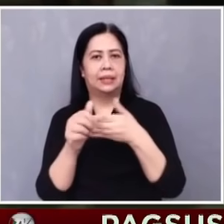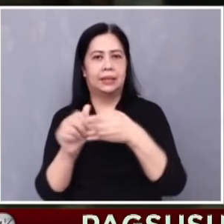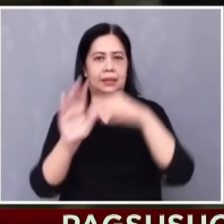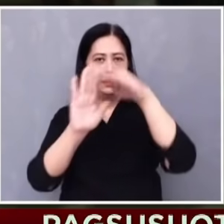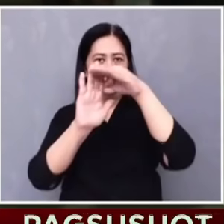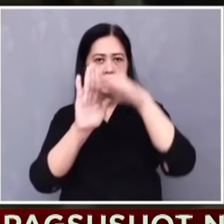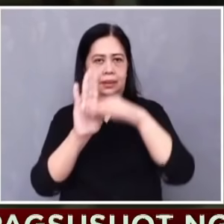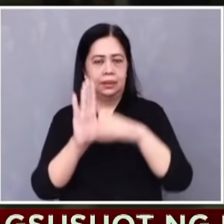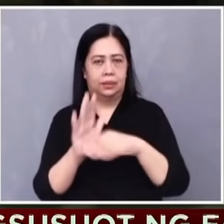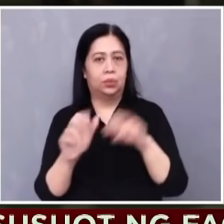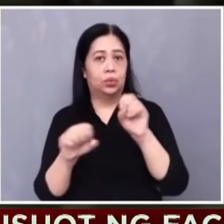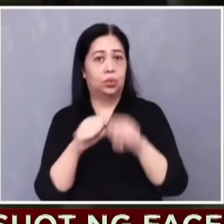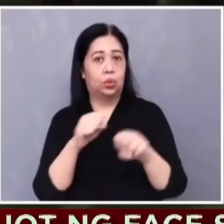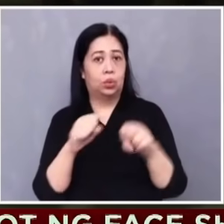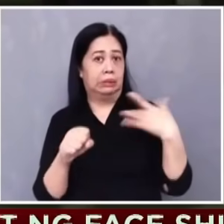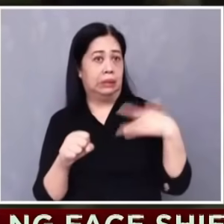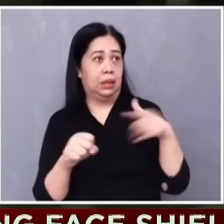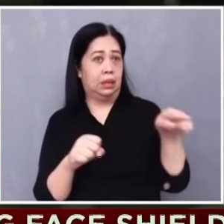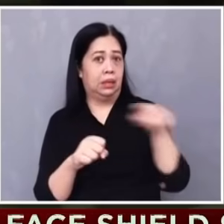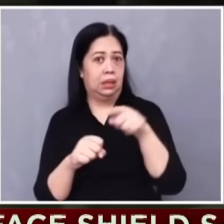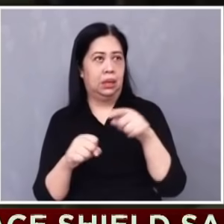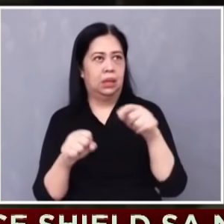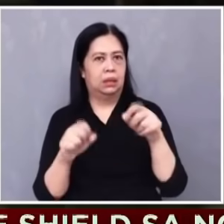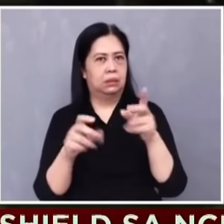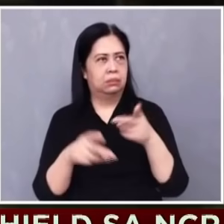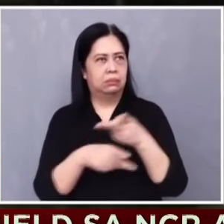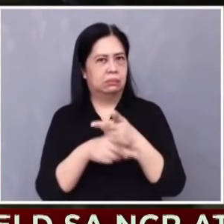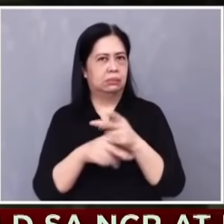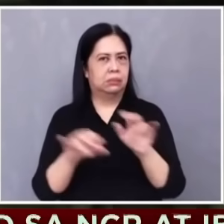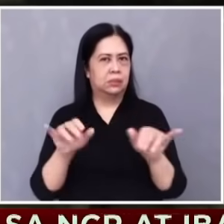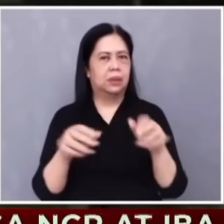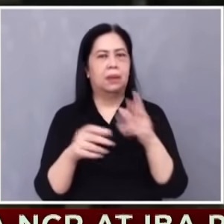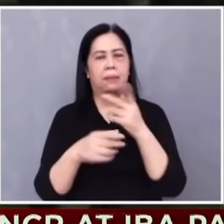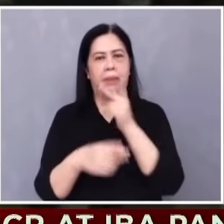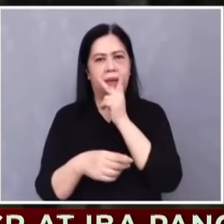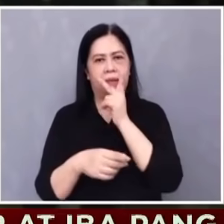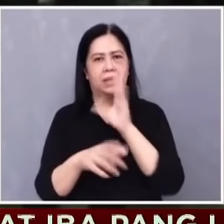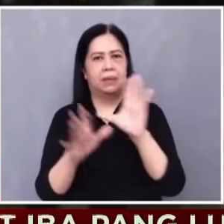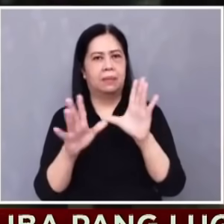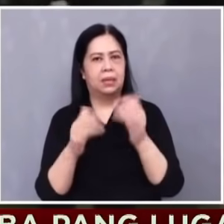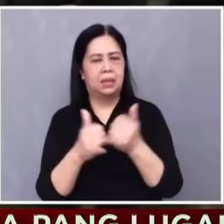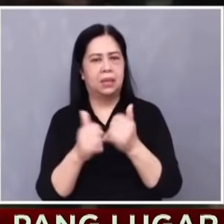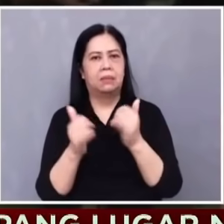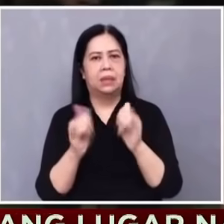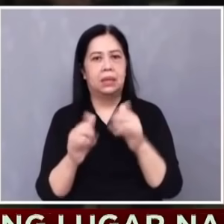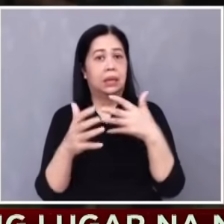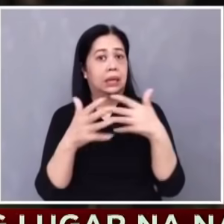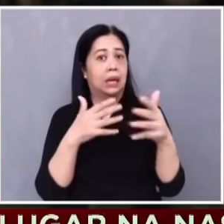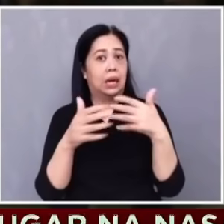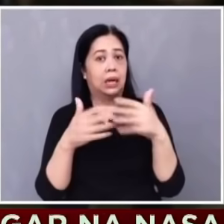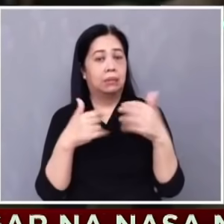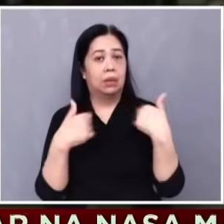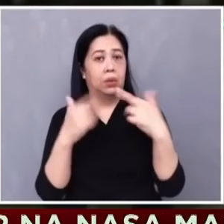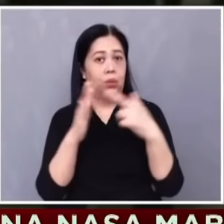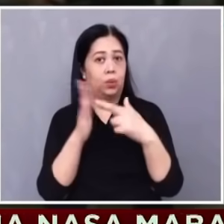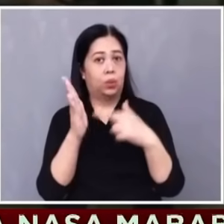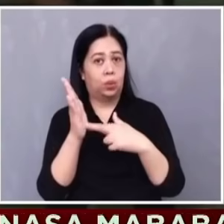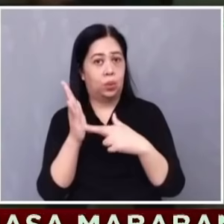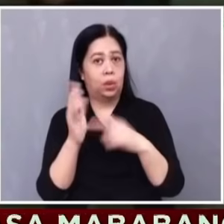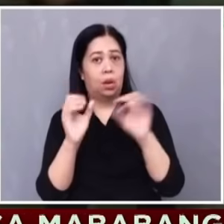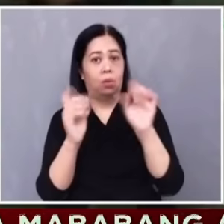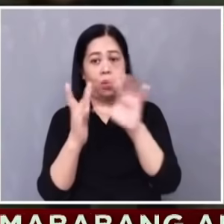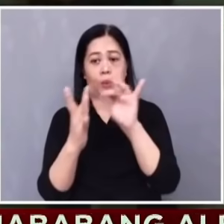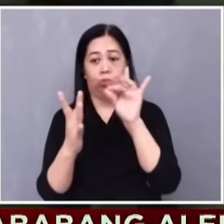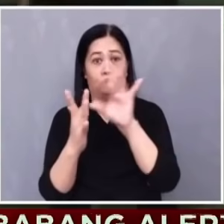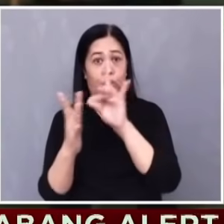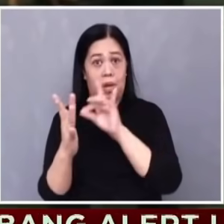ang diskarte, play safe muna ang mga private companies. Ibig sabihin, kahit may kautusan na optional na lang ang